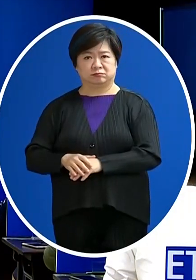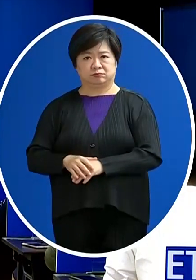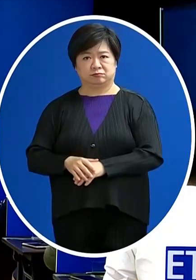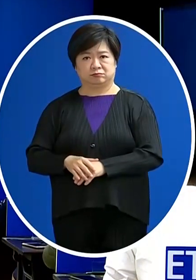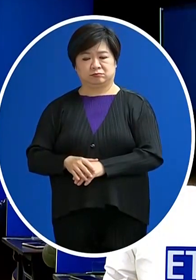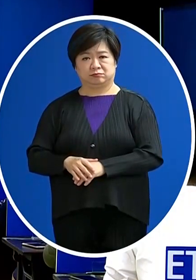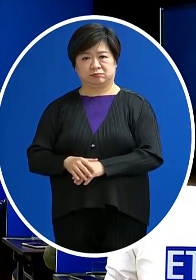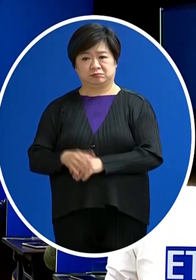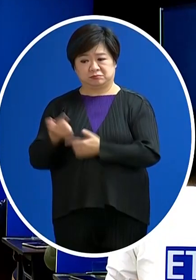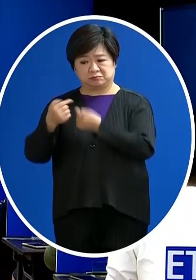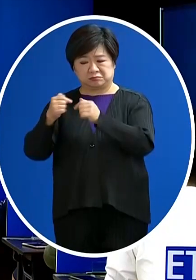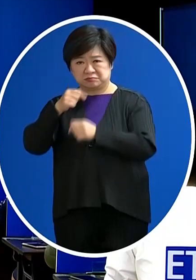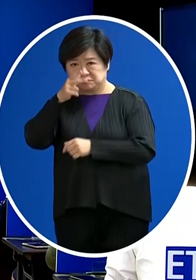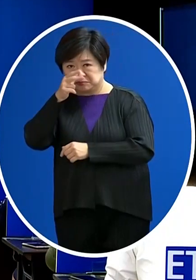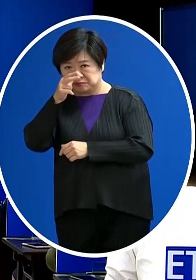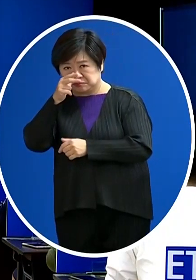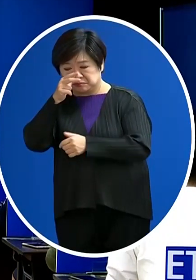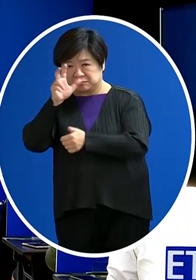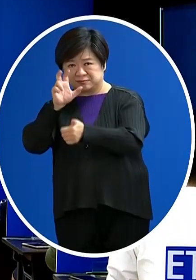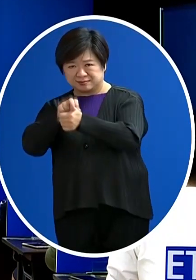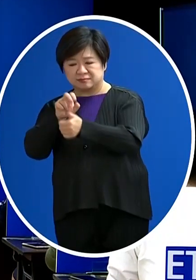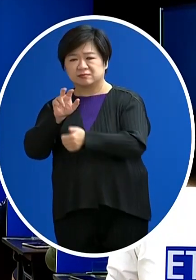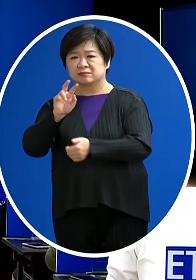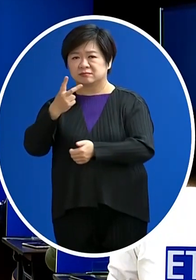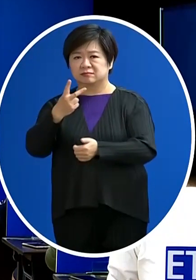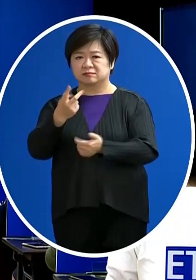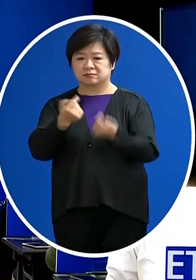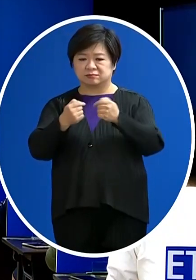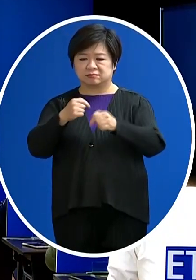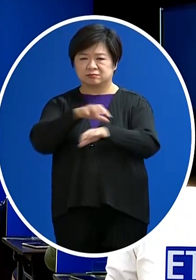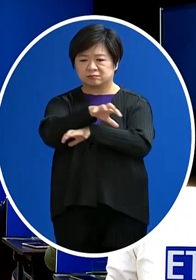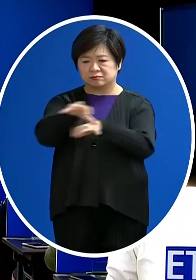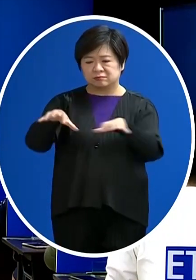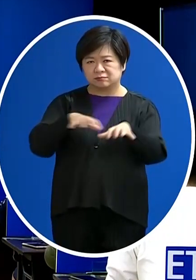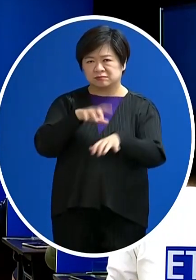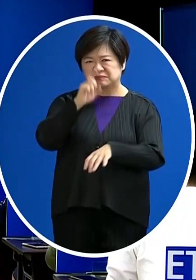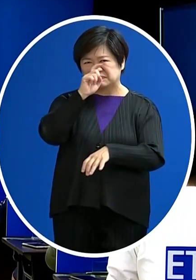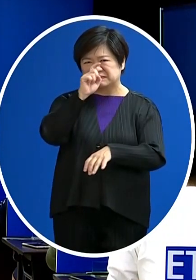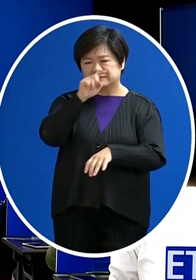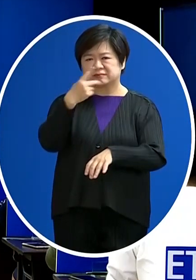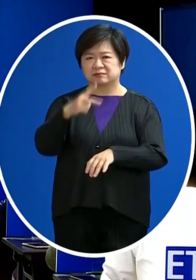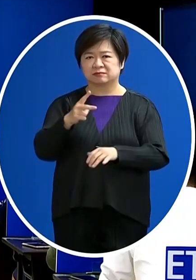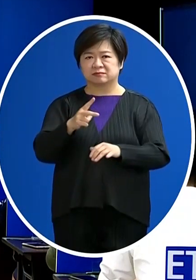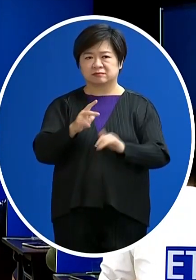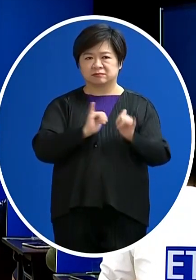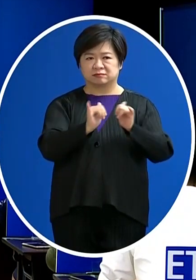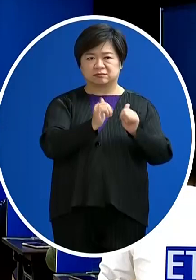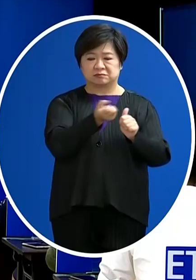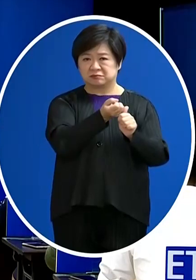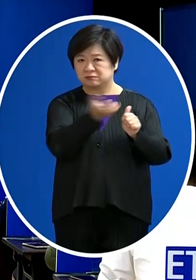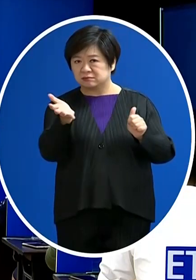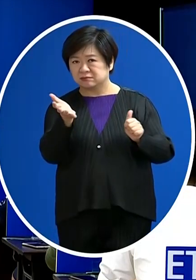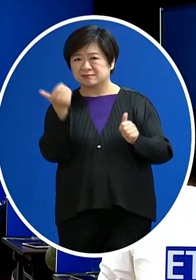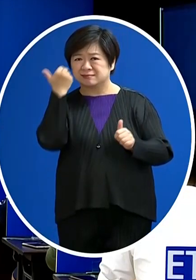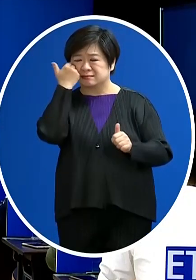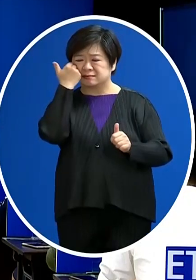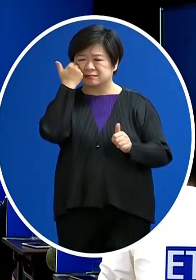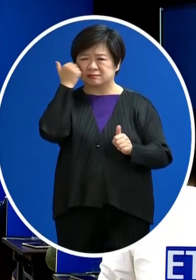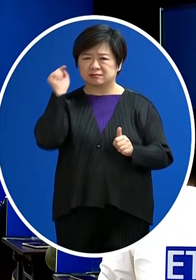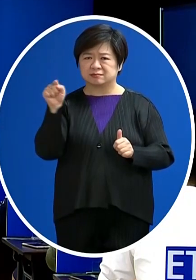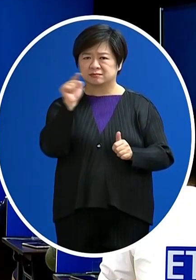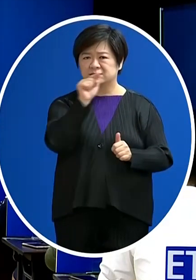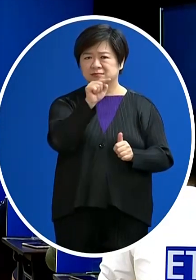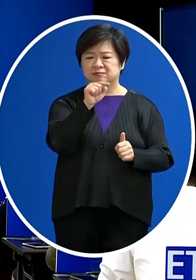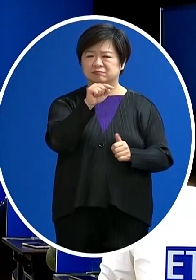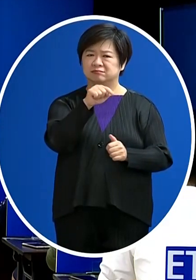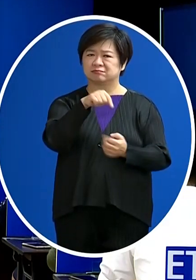这个实验鼠给咬伤，还是说在实验室里头有环境的污染，还是说可能在社区的感染风险可能会比较高？综合研判